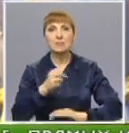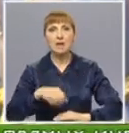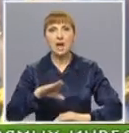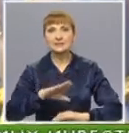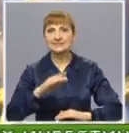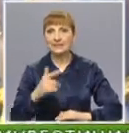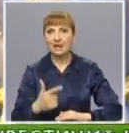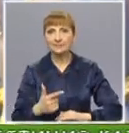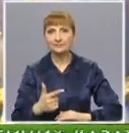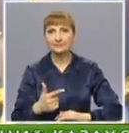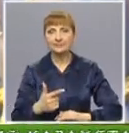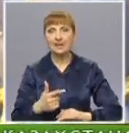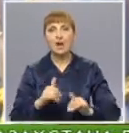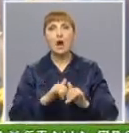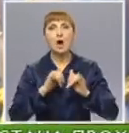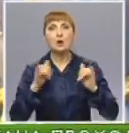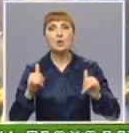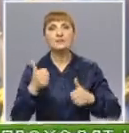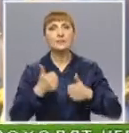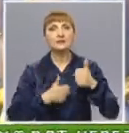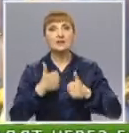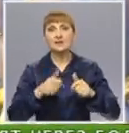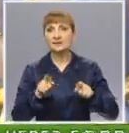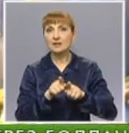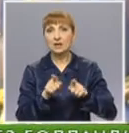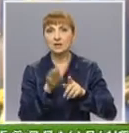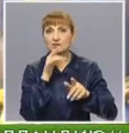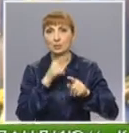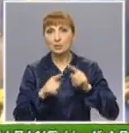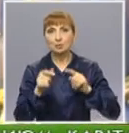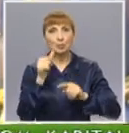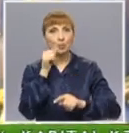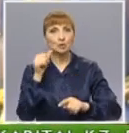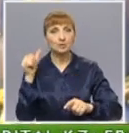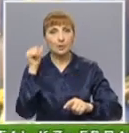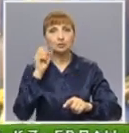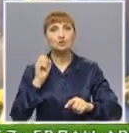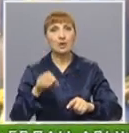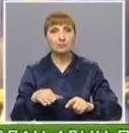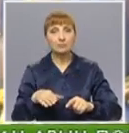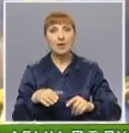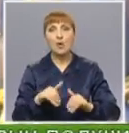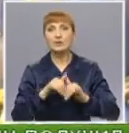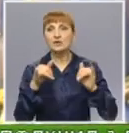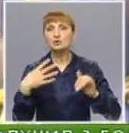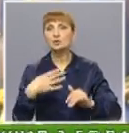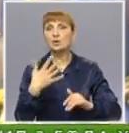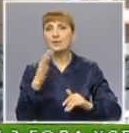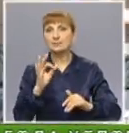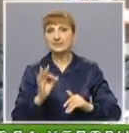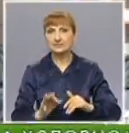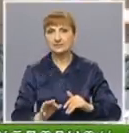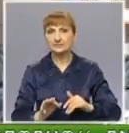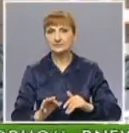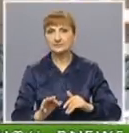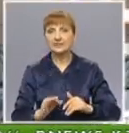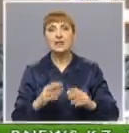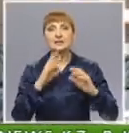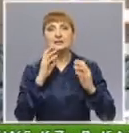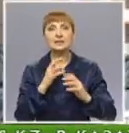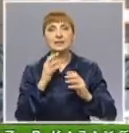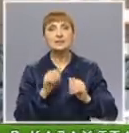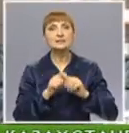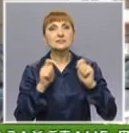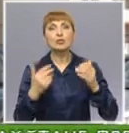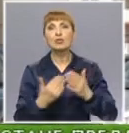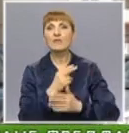тенге. Рост по сравнению с аналогичным периодом прошлого года 45%. Сохранение и